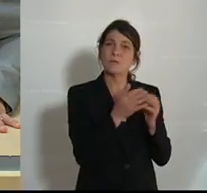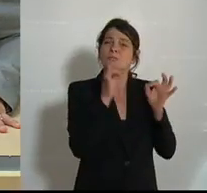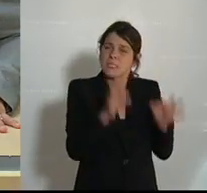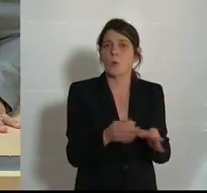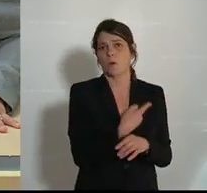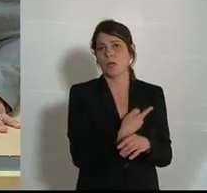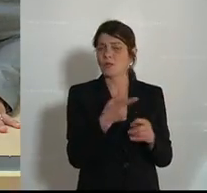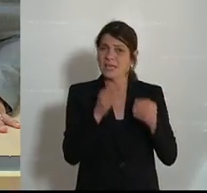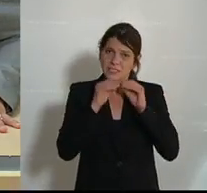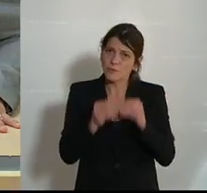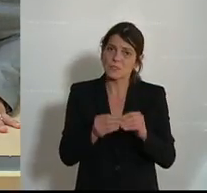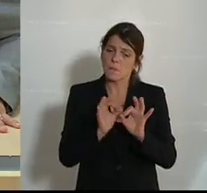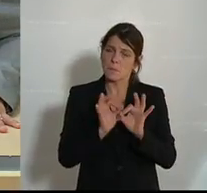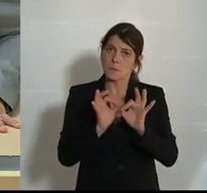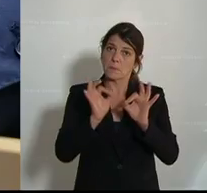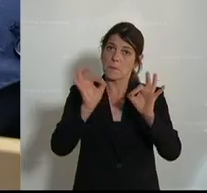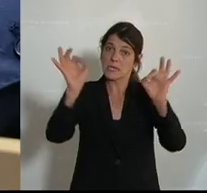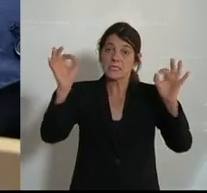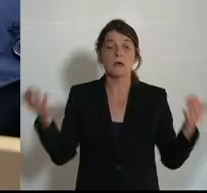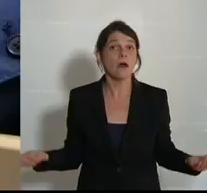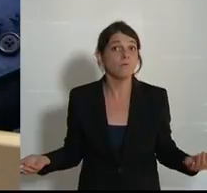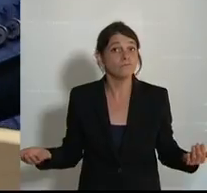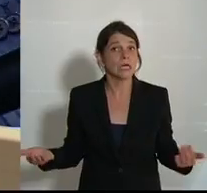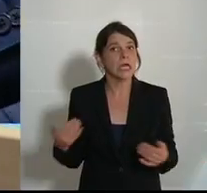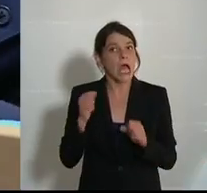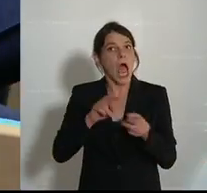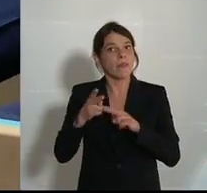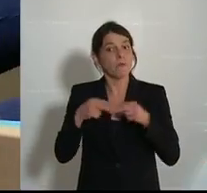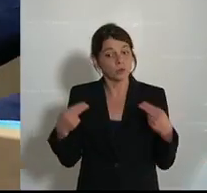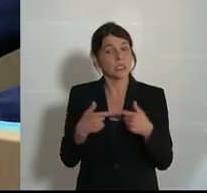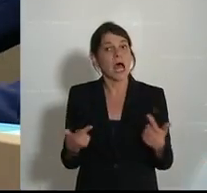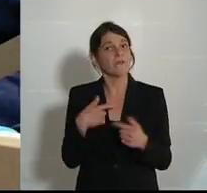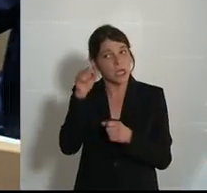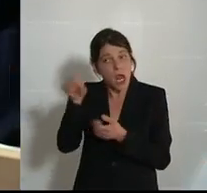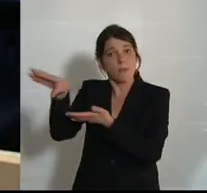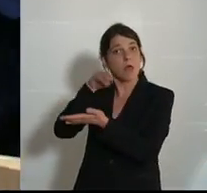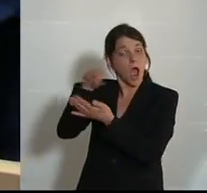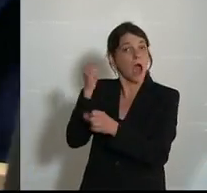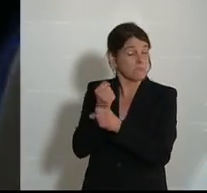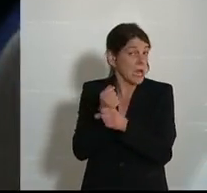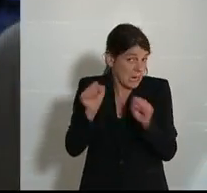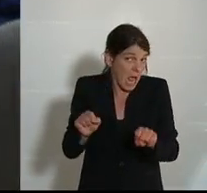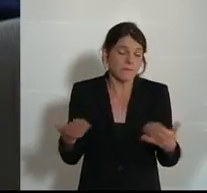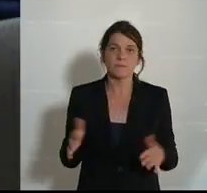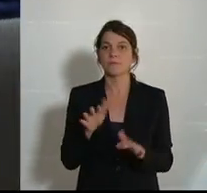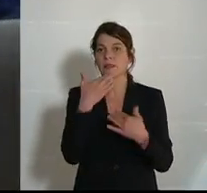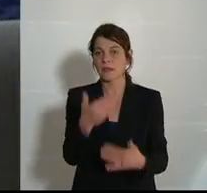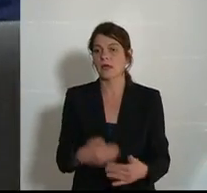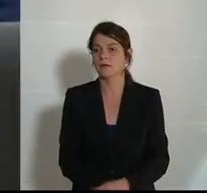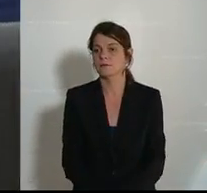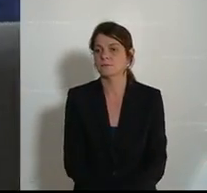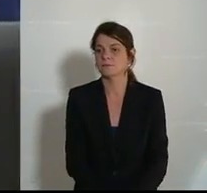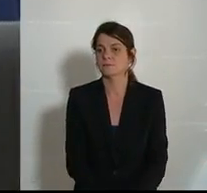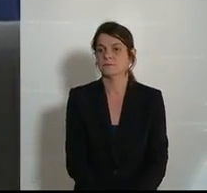und es funktioniert immer besser, dass man es durchaus in anderen Bundesländern als Vorbild bemühen kann. Dankeschön.